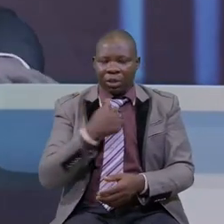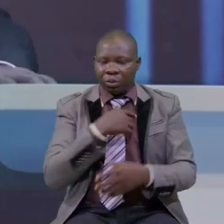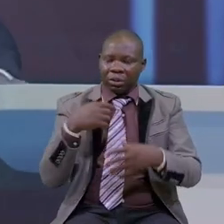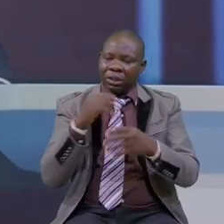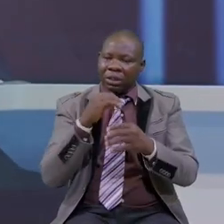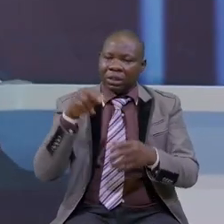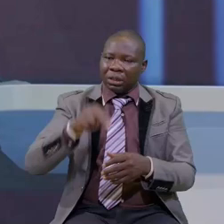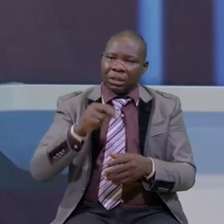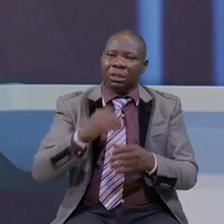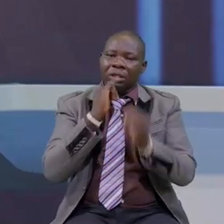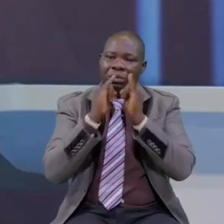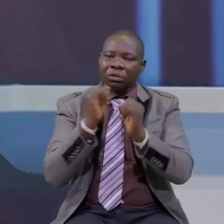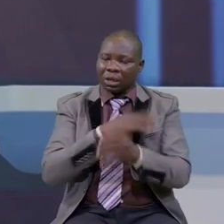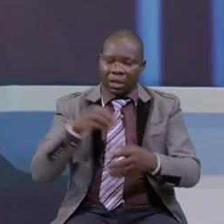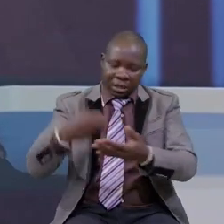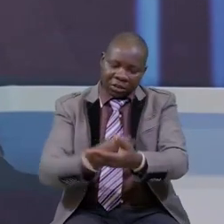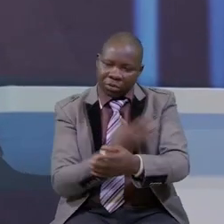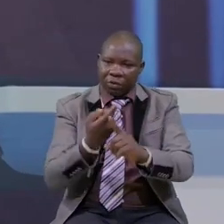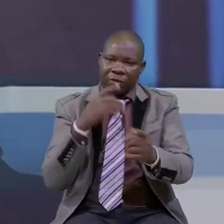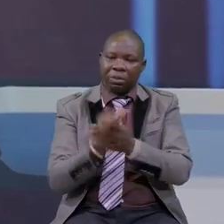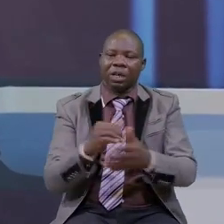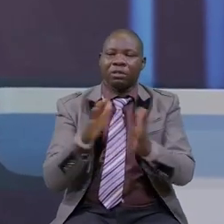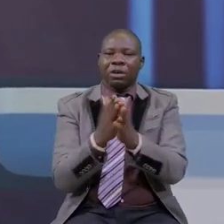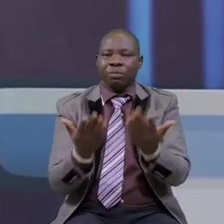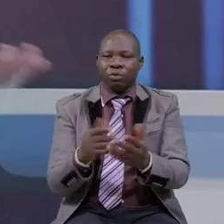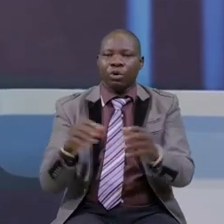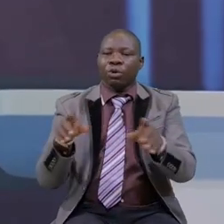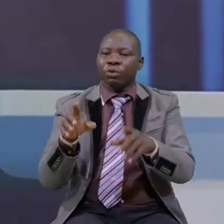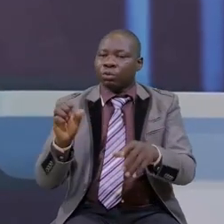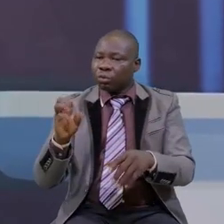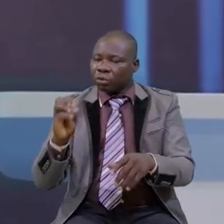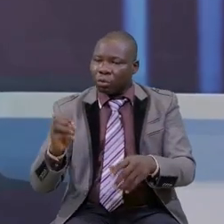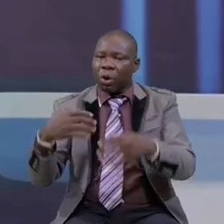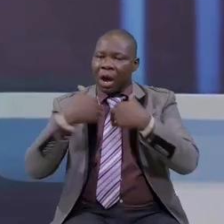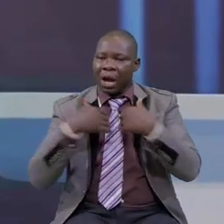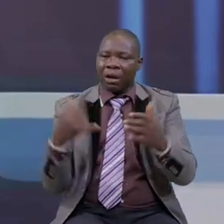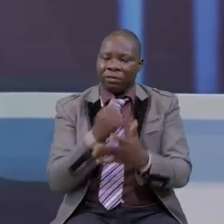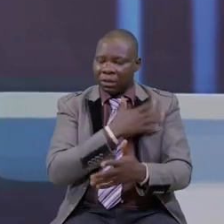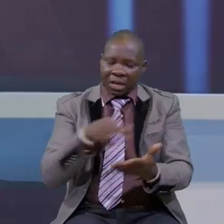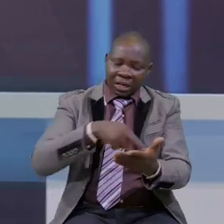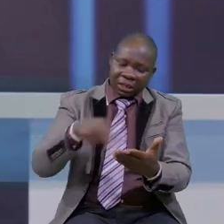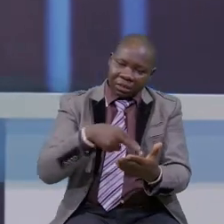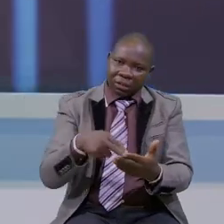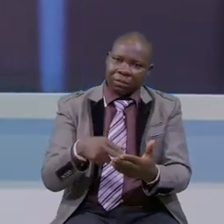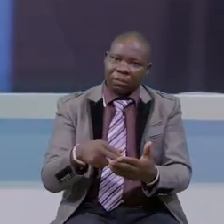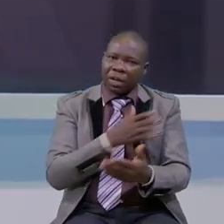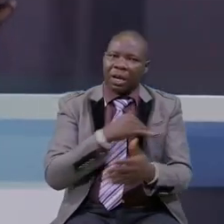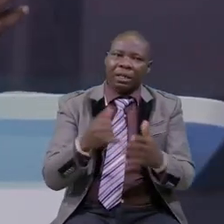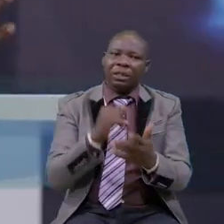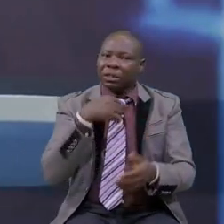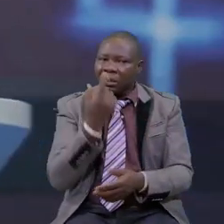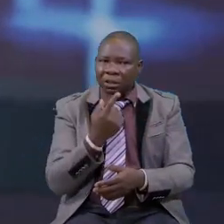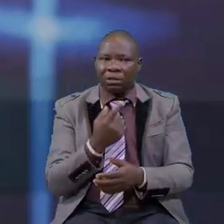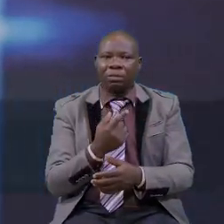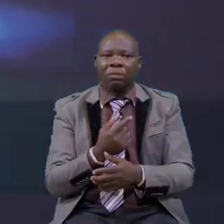l'instruction, nous avons besoin de l'inspiration de ce livre. Ainsi donc, consultez le livre, lisez-le, et